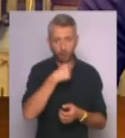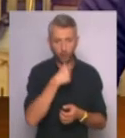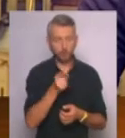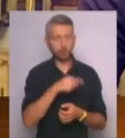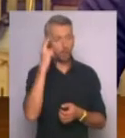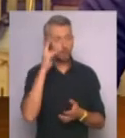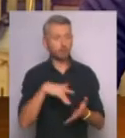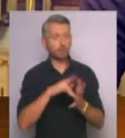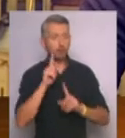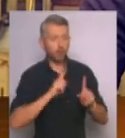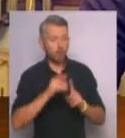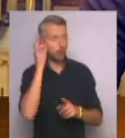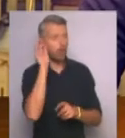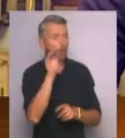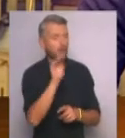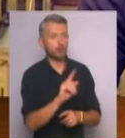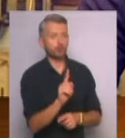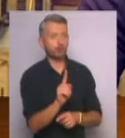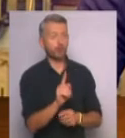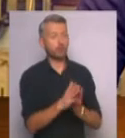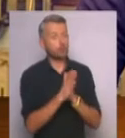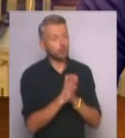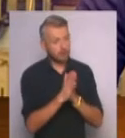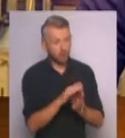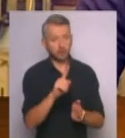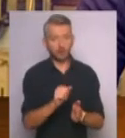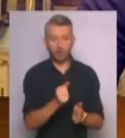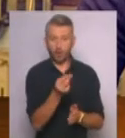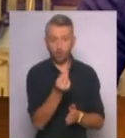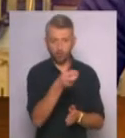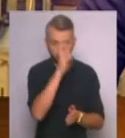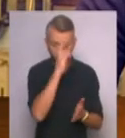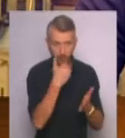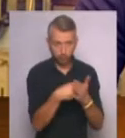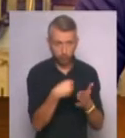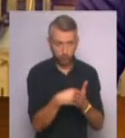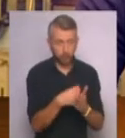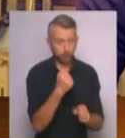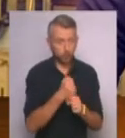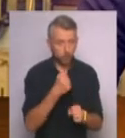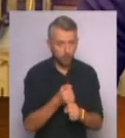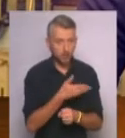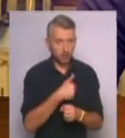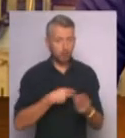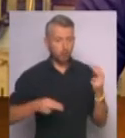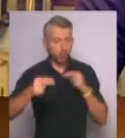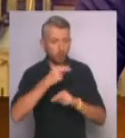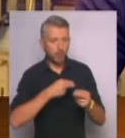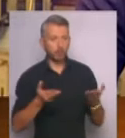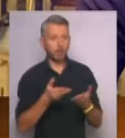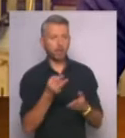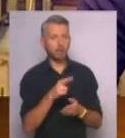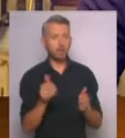Київською міською радою нагадали, що, будь ласка, за кошти державного бюджету зробіть нам розв'язку, яка є для